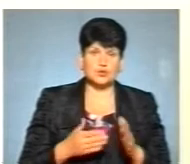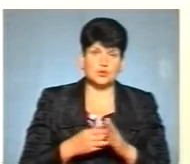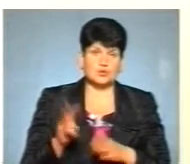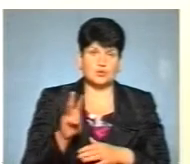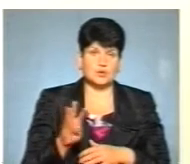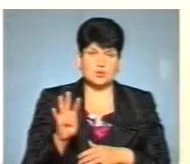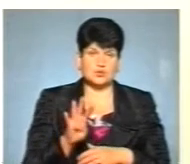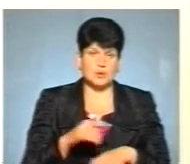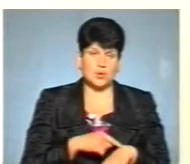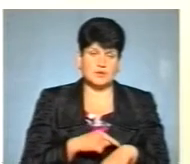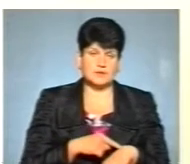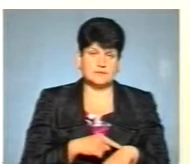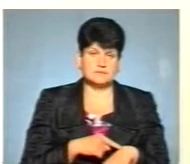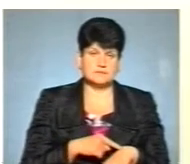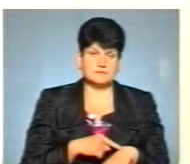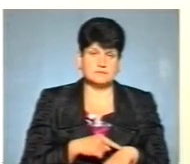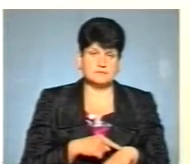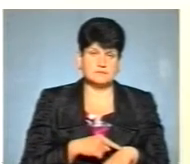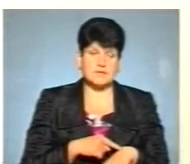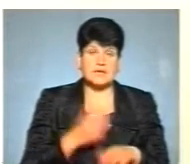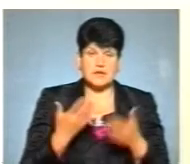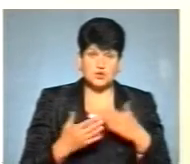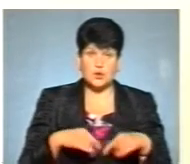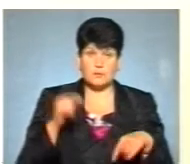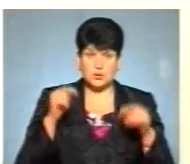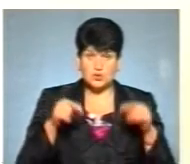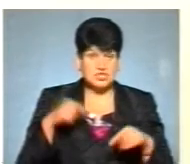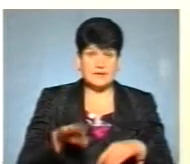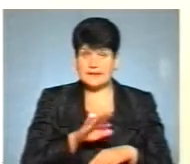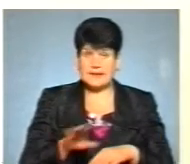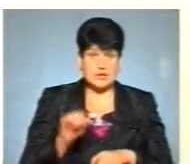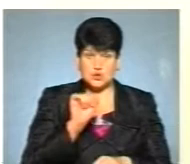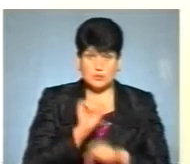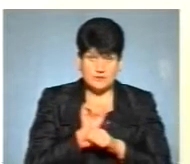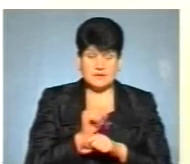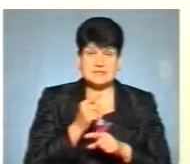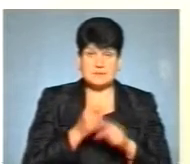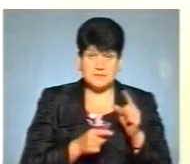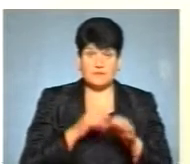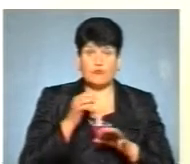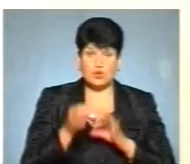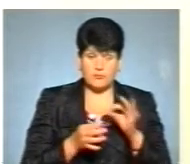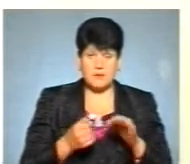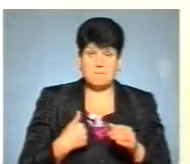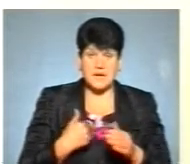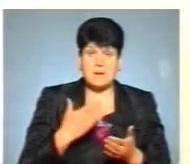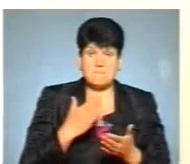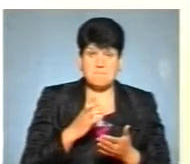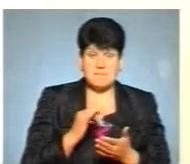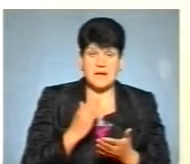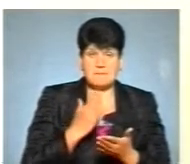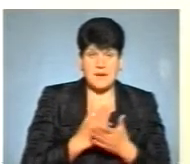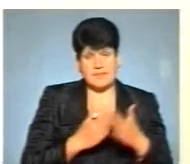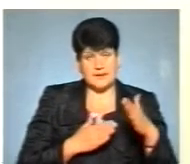годин. Тобто навіть якщо б дощі не припинилися ще півдоби, ми б мали за ці півдоби